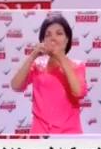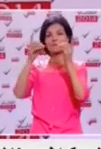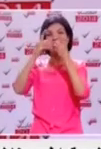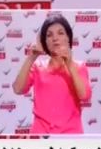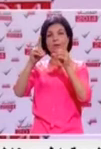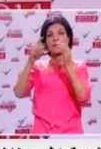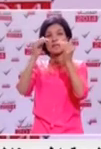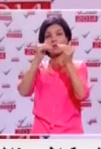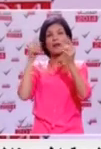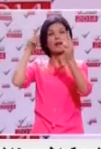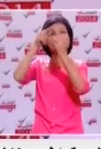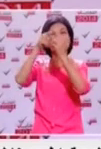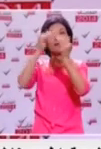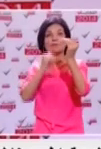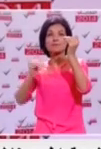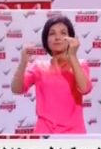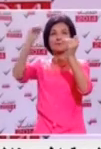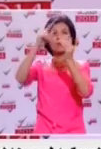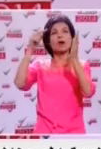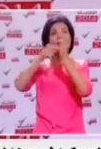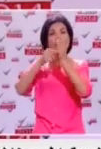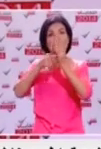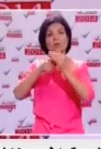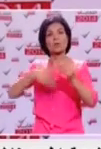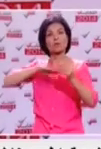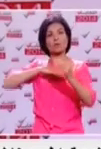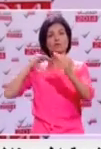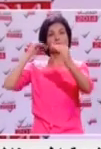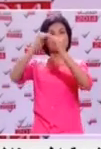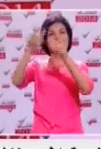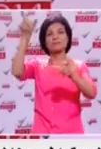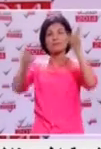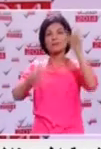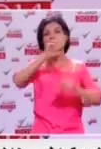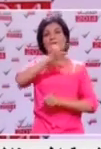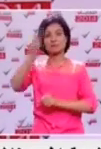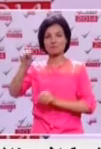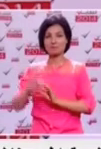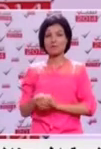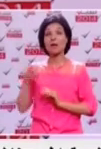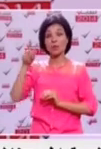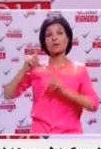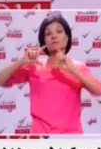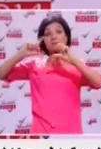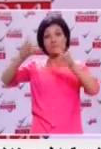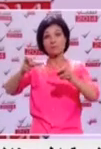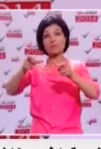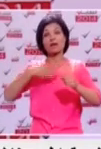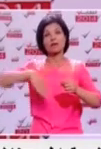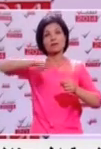تكرس علو القانون والمساواة بين الجميع أمامه، وتضمن الممارسة